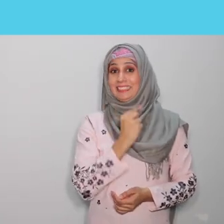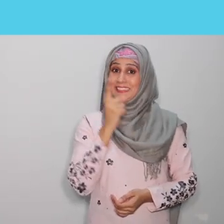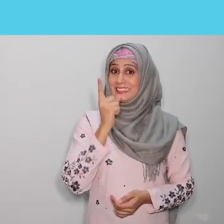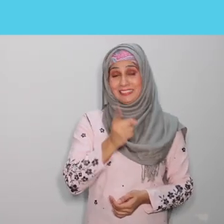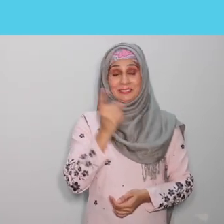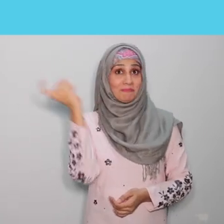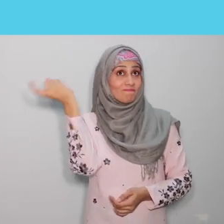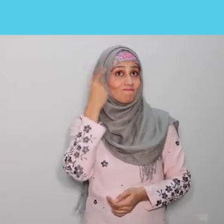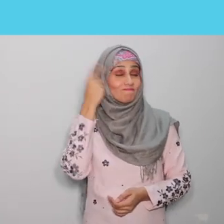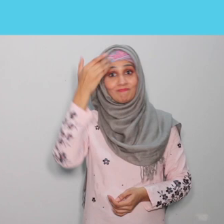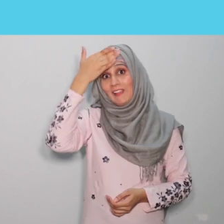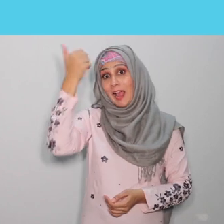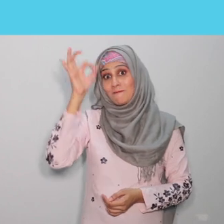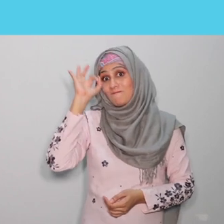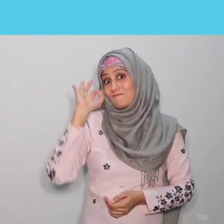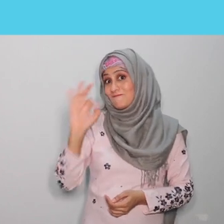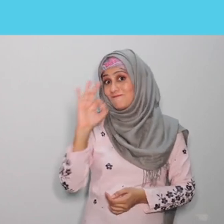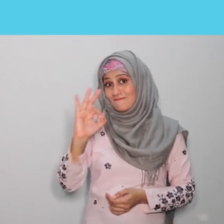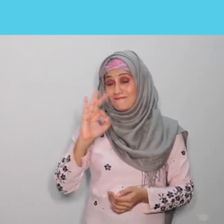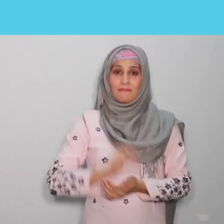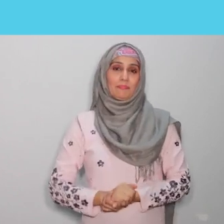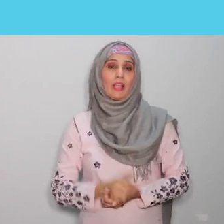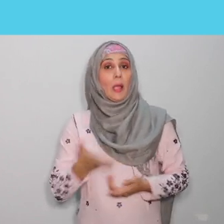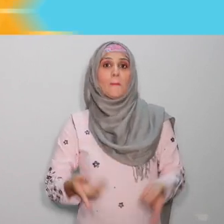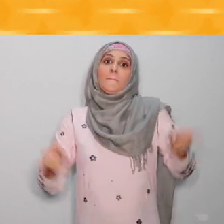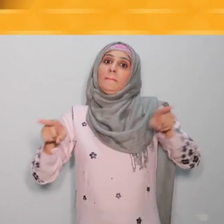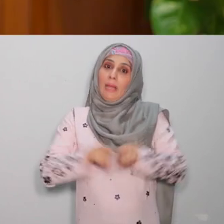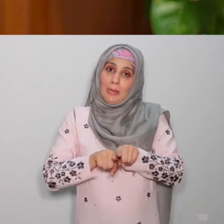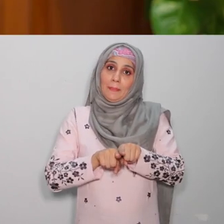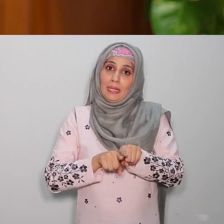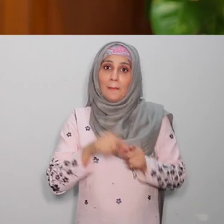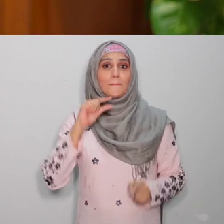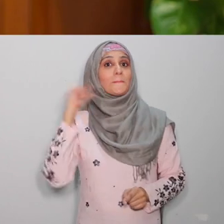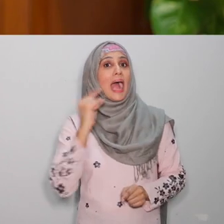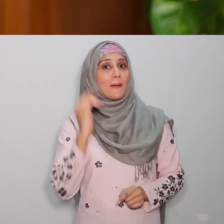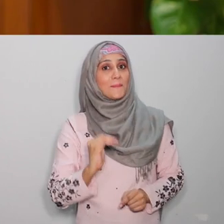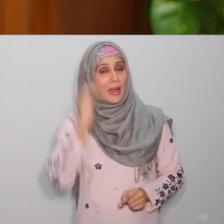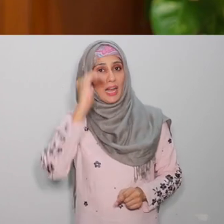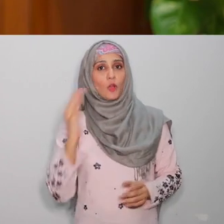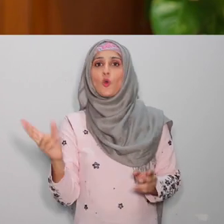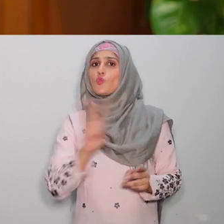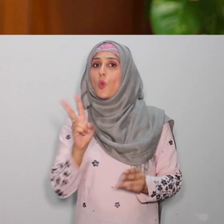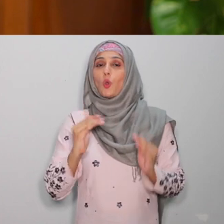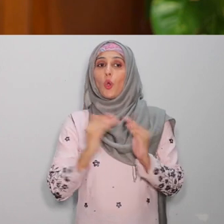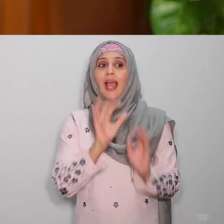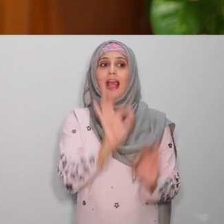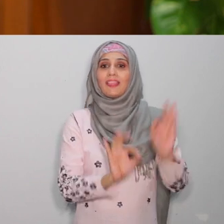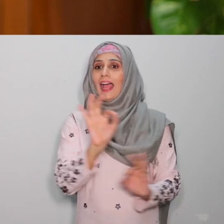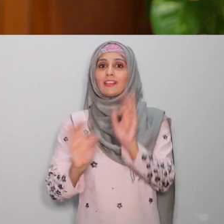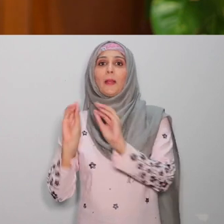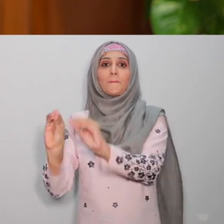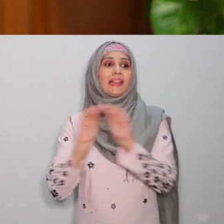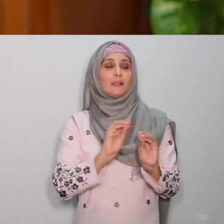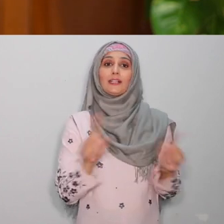भी, तुमने क्या खूब हल निकाला है। और यूं आपा भी ने दोनों घर बचा